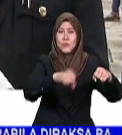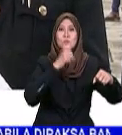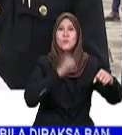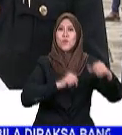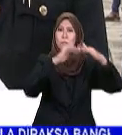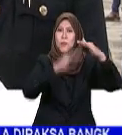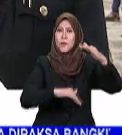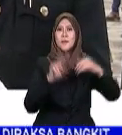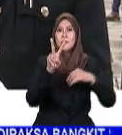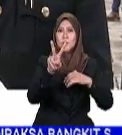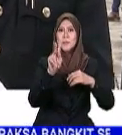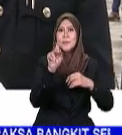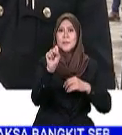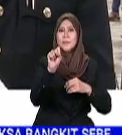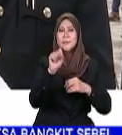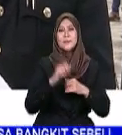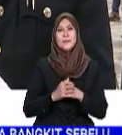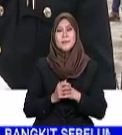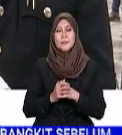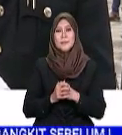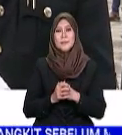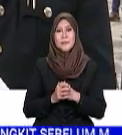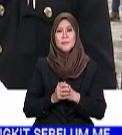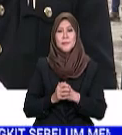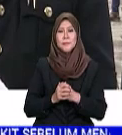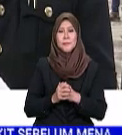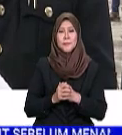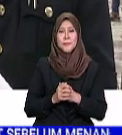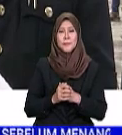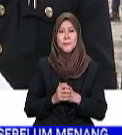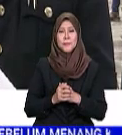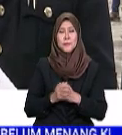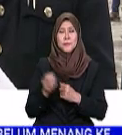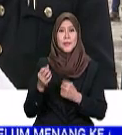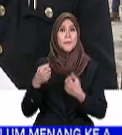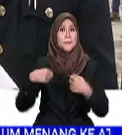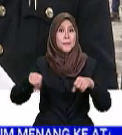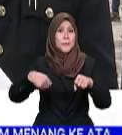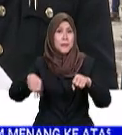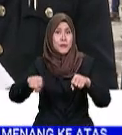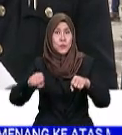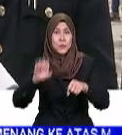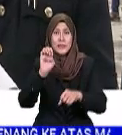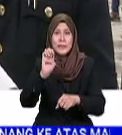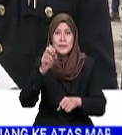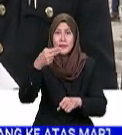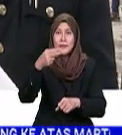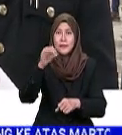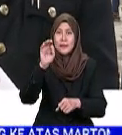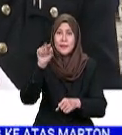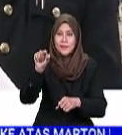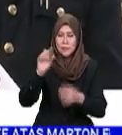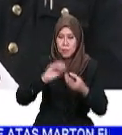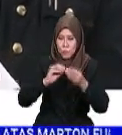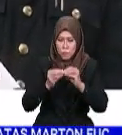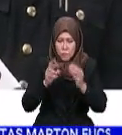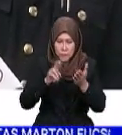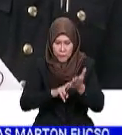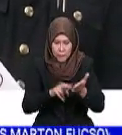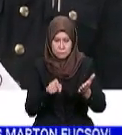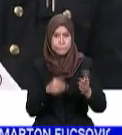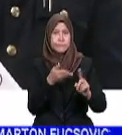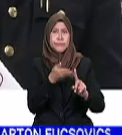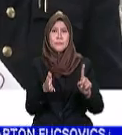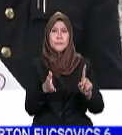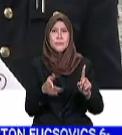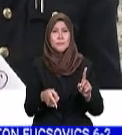ada 2 kes. Dan di samping itu juga, pemandu e-hailing ni yang nombor motosikalnya yang tidak ikut peraturan,